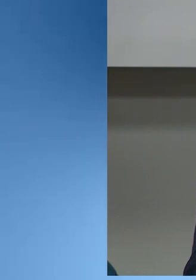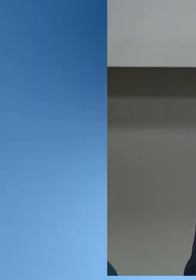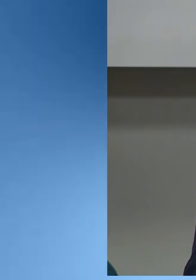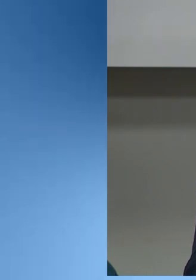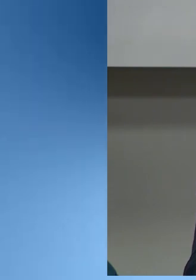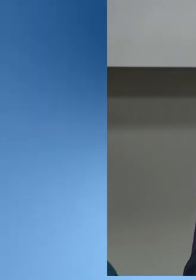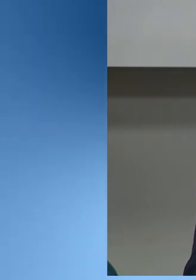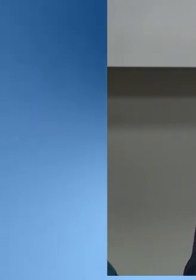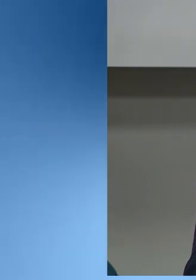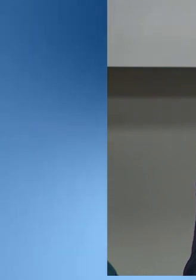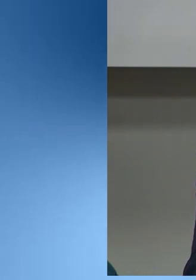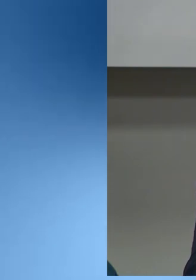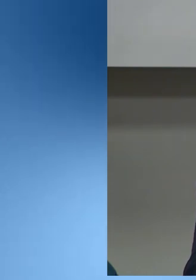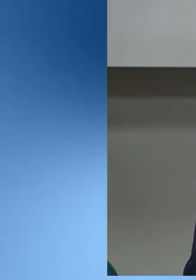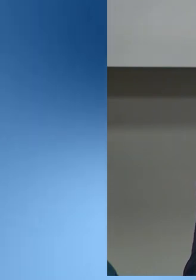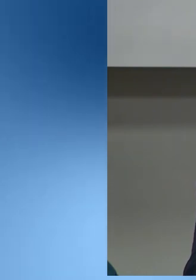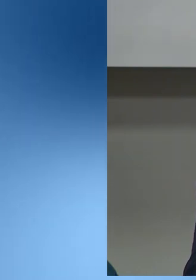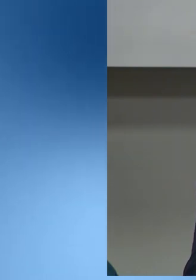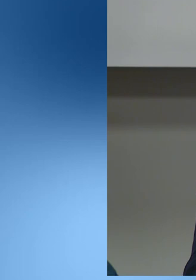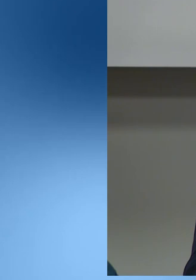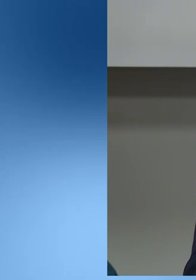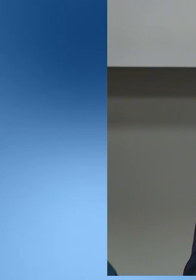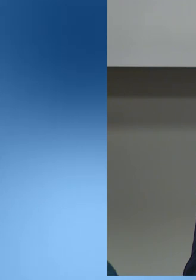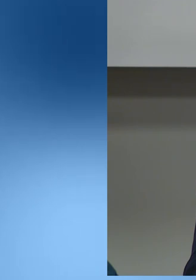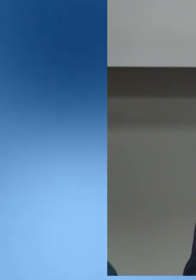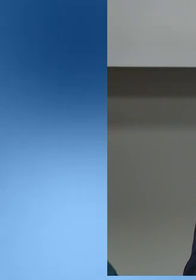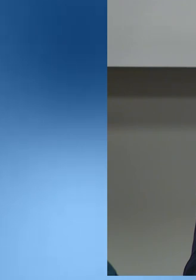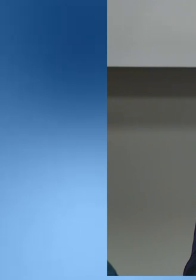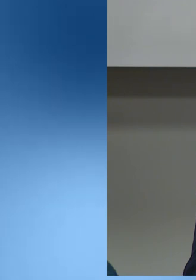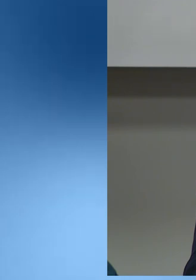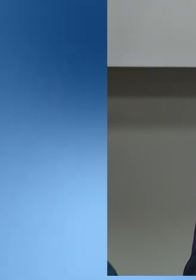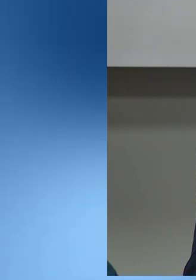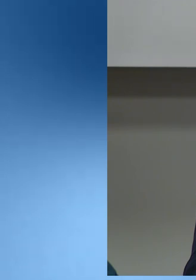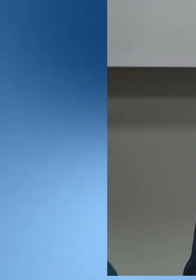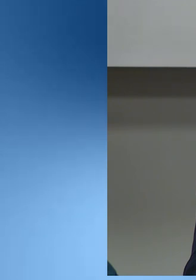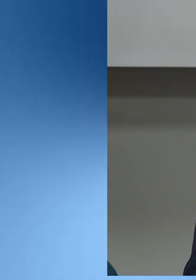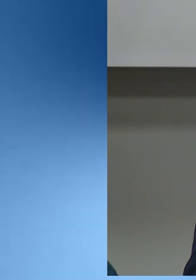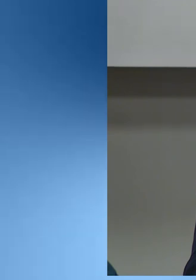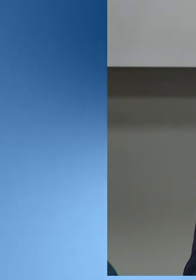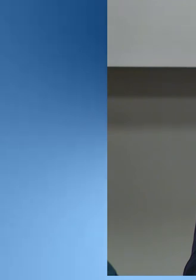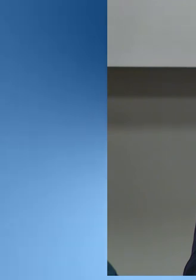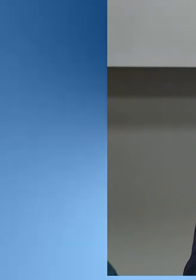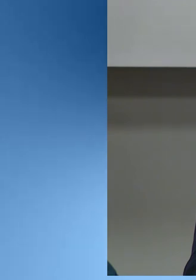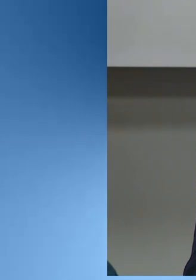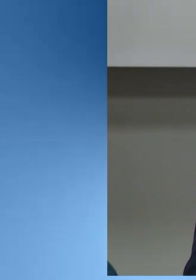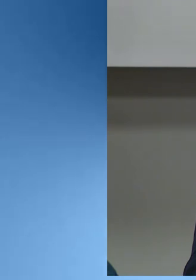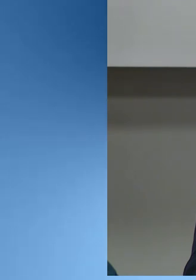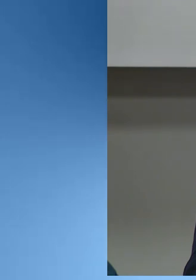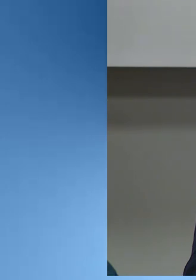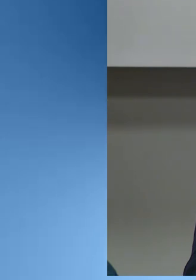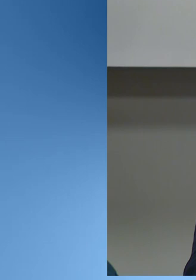délibération adoptée la 4 7 convention de rétrocession 46 convention de rétrocession